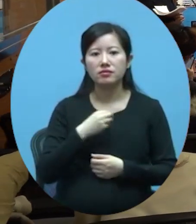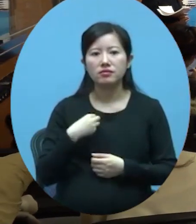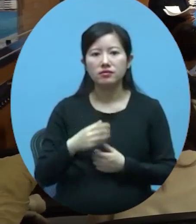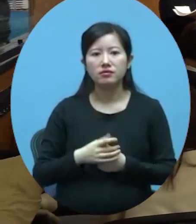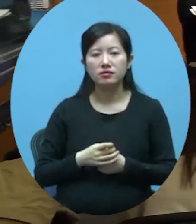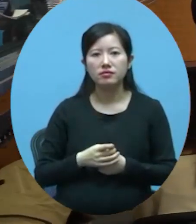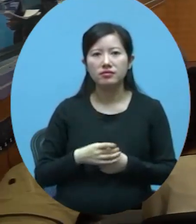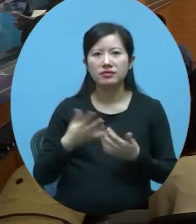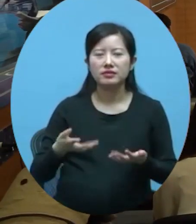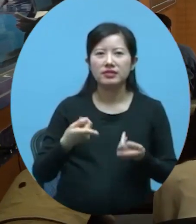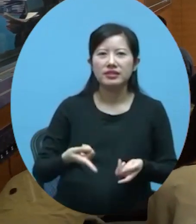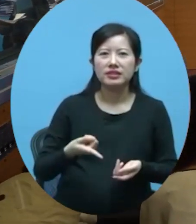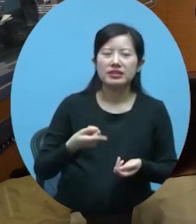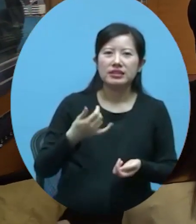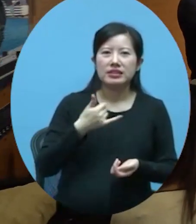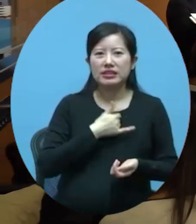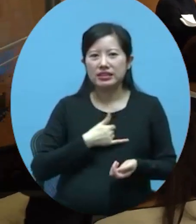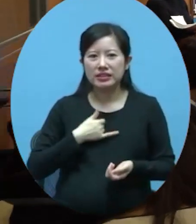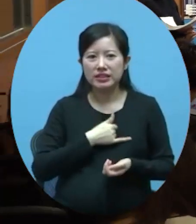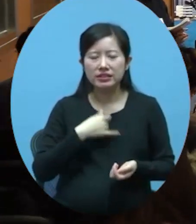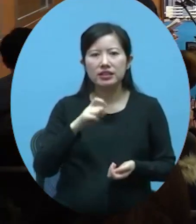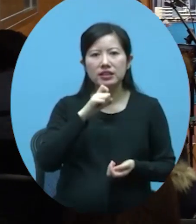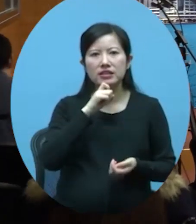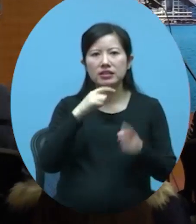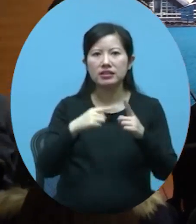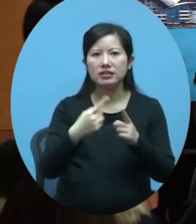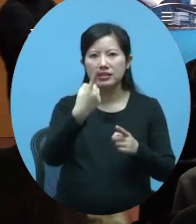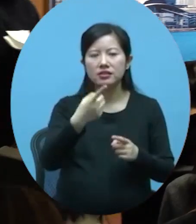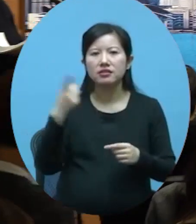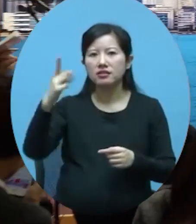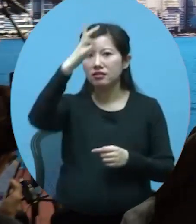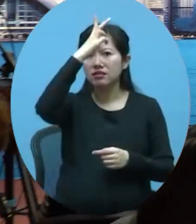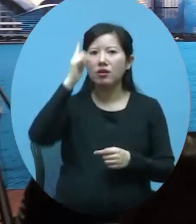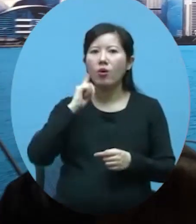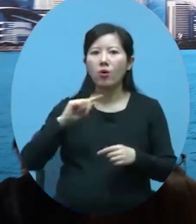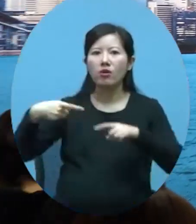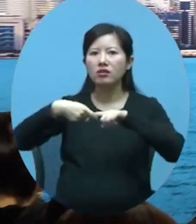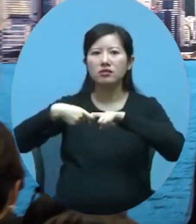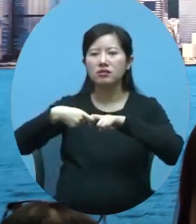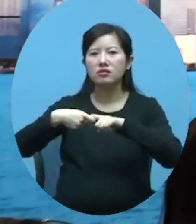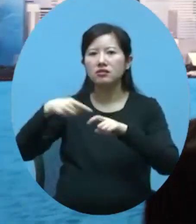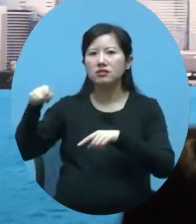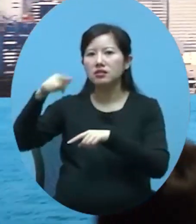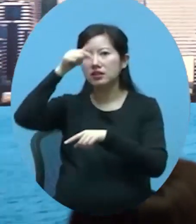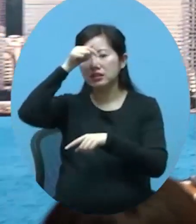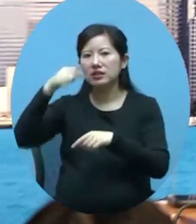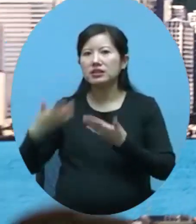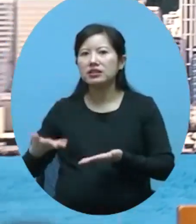初步陽性就有一個聯合醫院的他就要等回